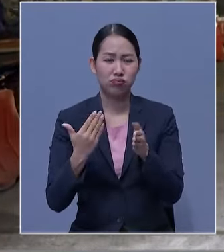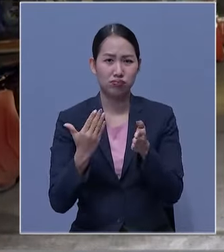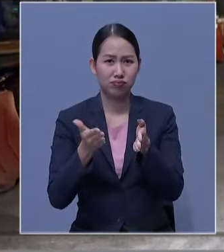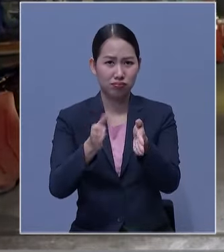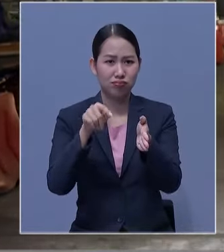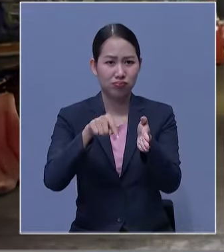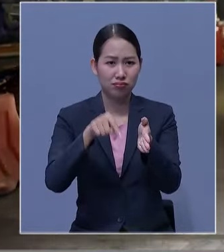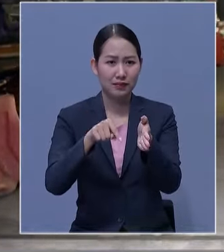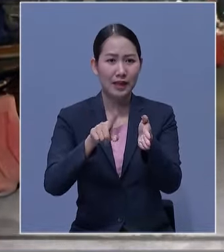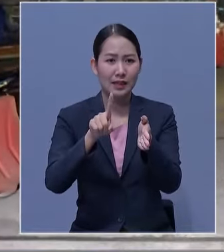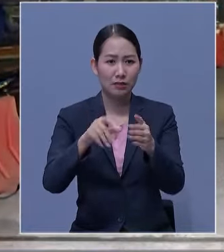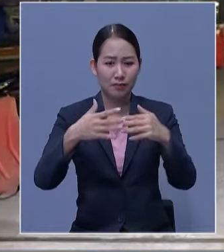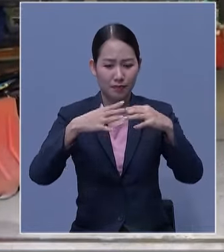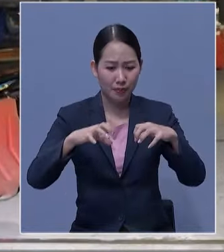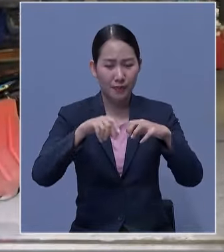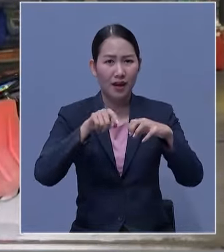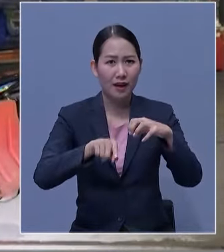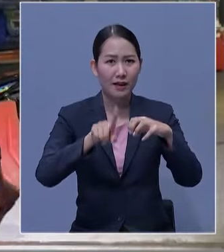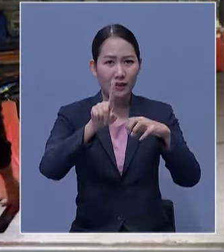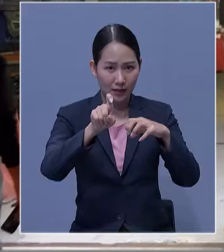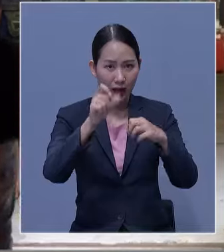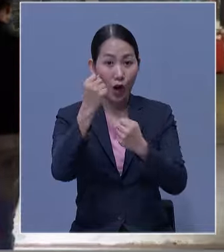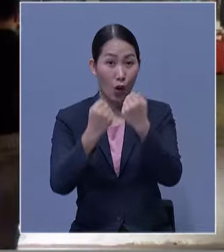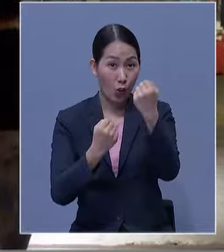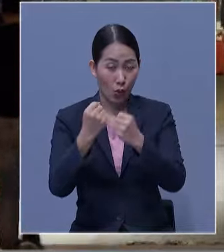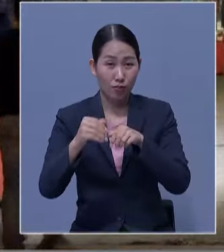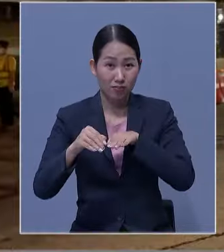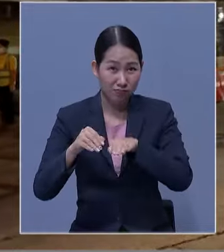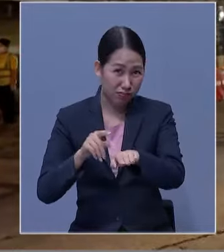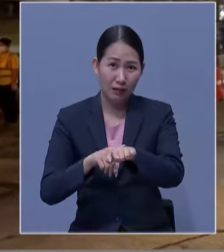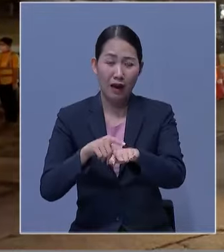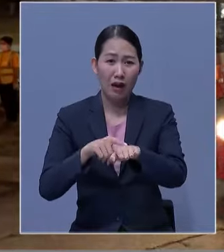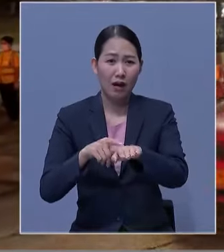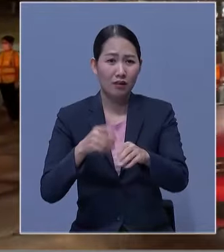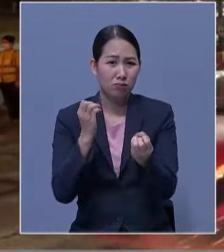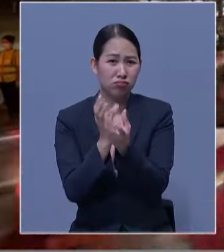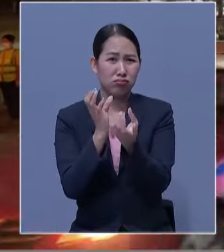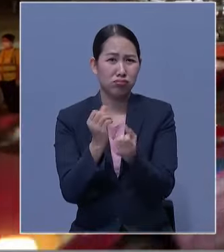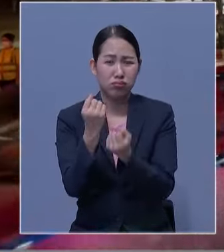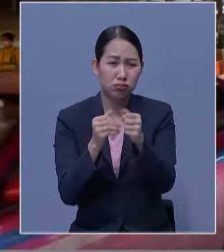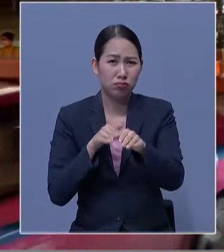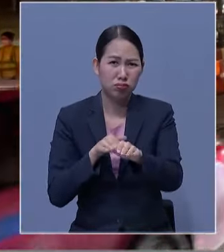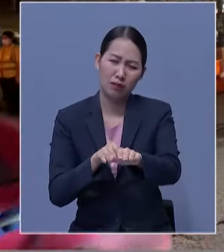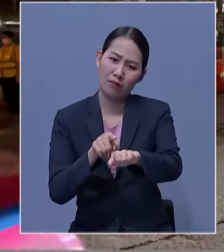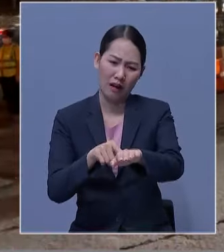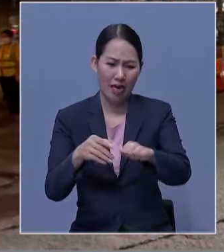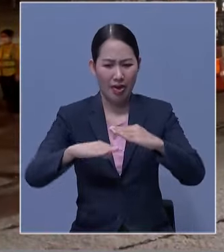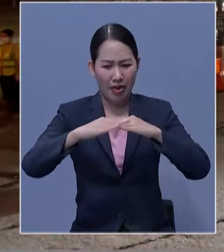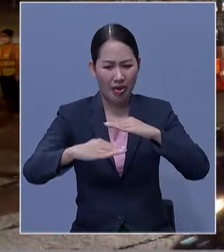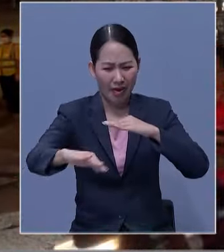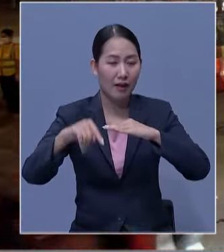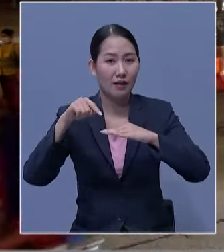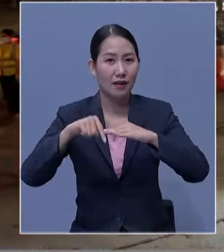ตรนี้แล้เขาบอกวารถหายที่จะรับคามเสยหายตอนนี้เขาต้องมารวมกล่มกันตั้งเป็ Group Line ขึมา